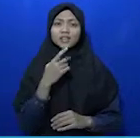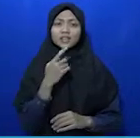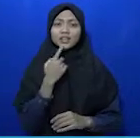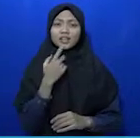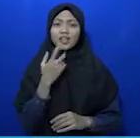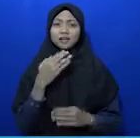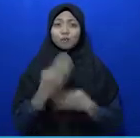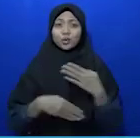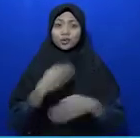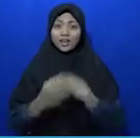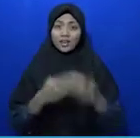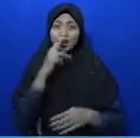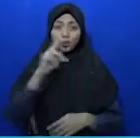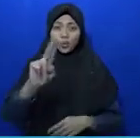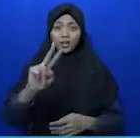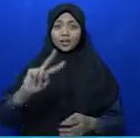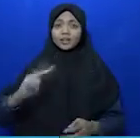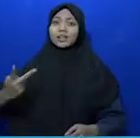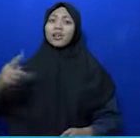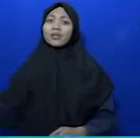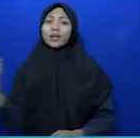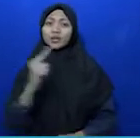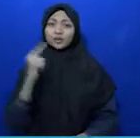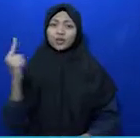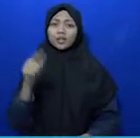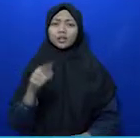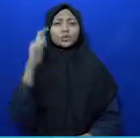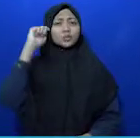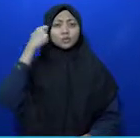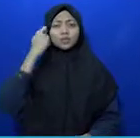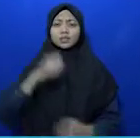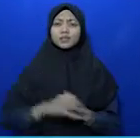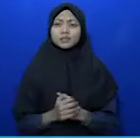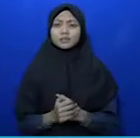dikucilkan, akan kena sanksi ekonomi, akan kena